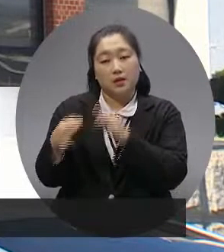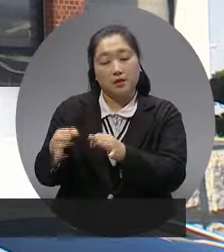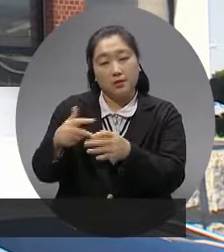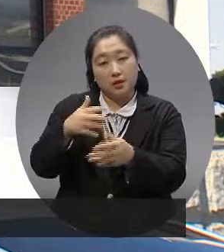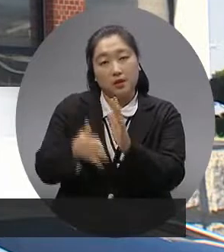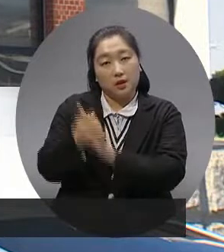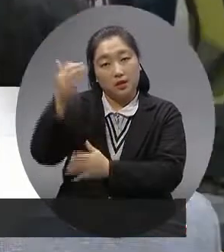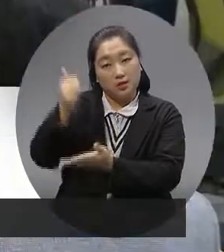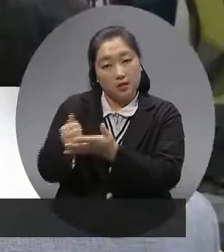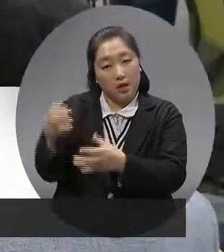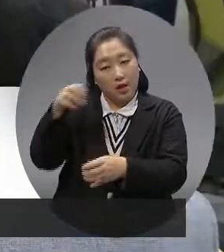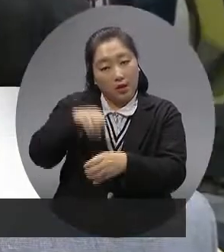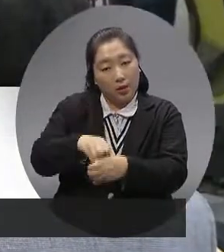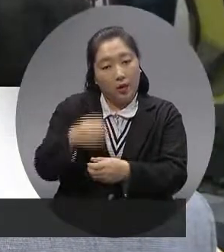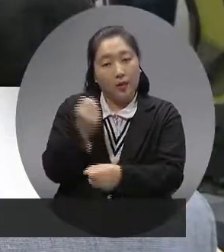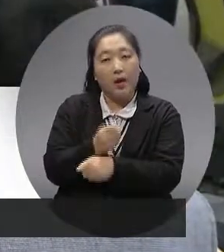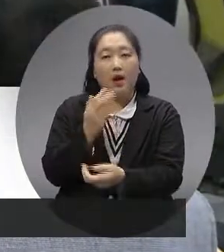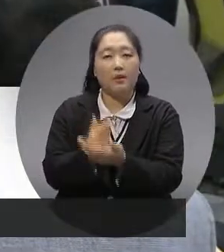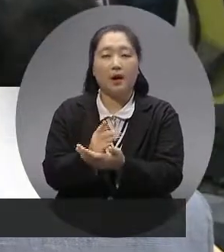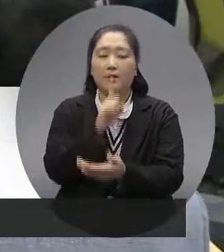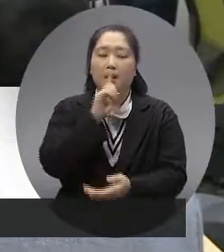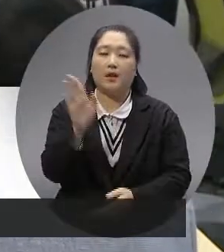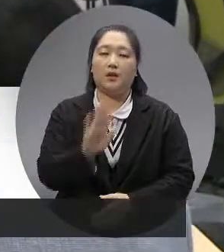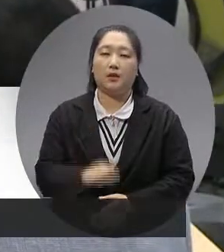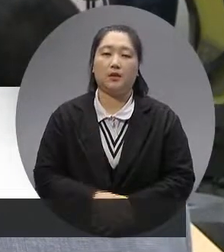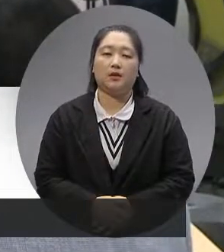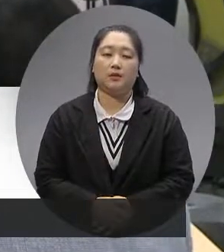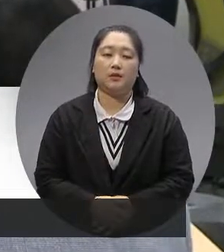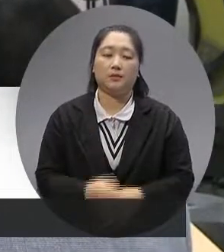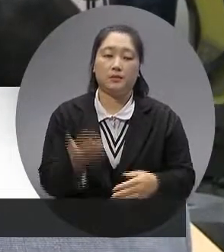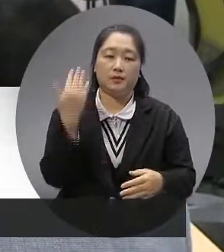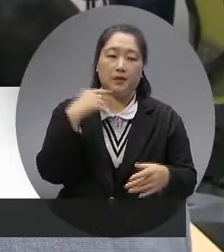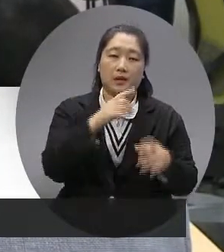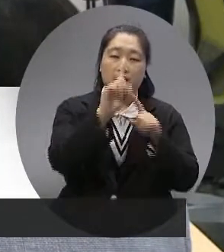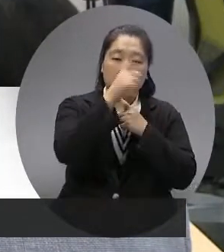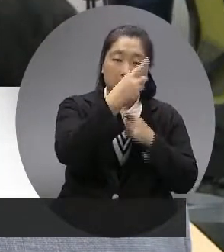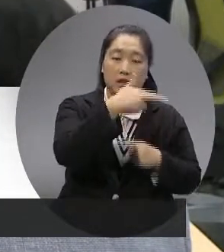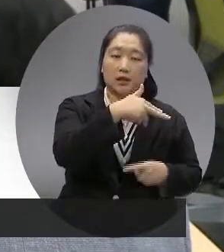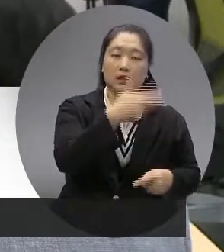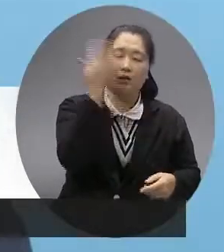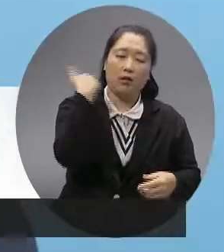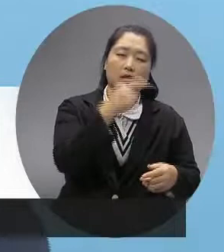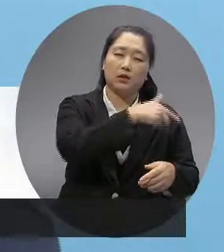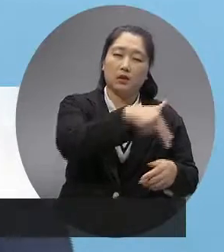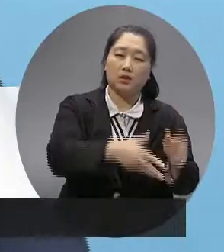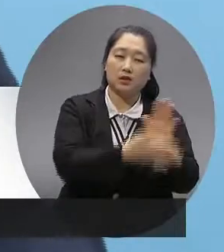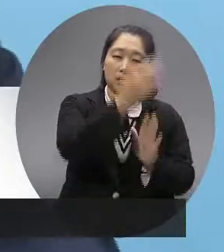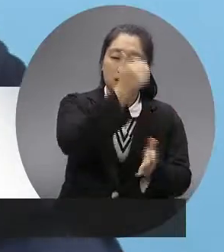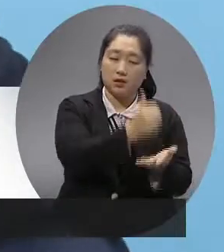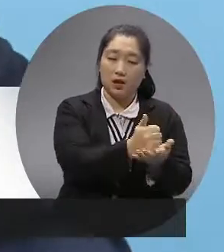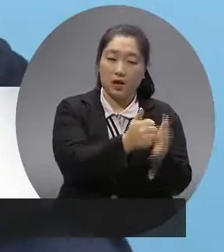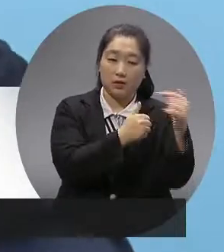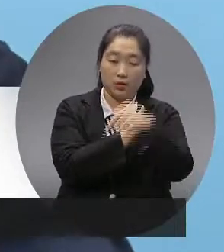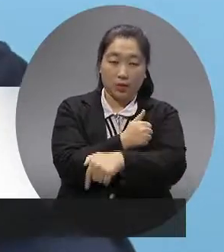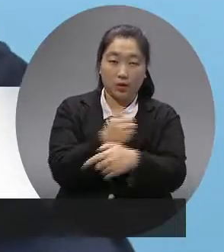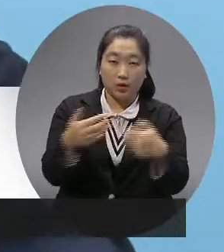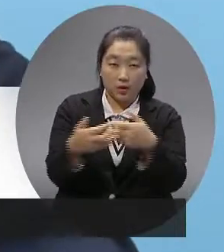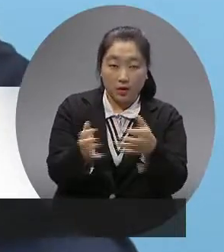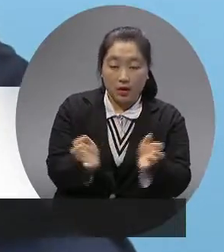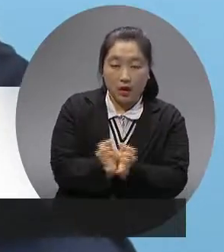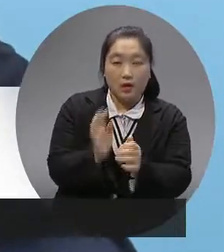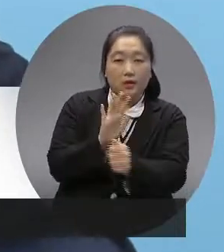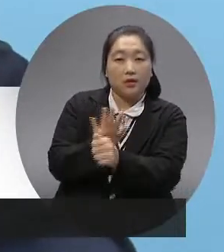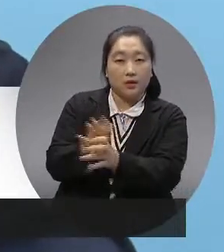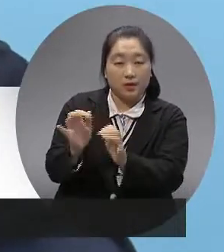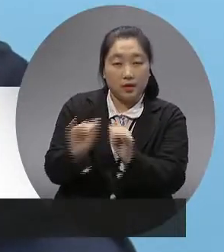제천시장의 포함 여부는 밝히지 않았습니다. 앞서 이상천 전 제천시장은 김창규 제천시장과 캠프